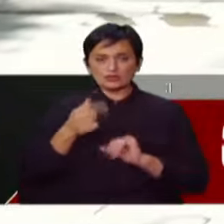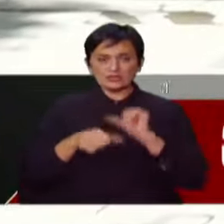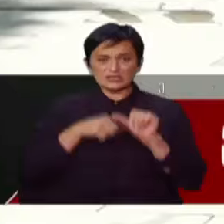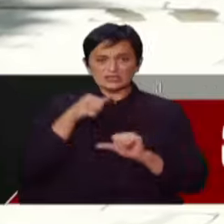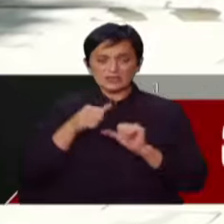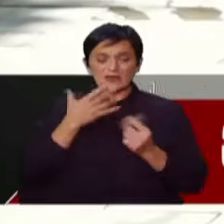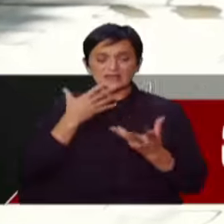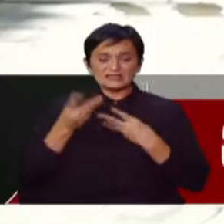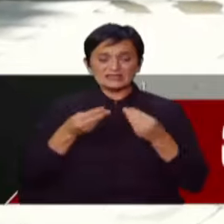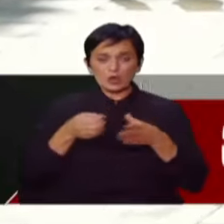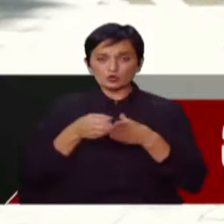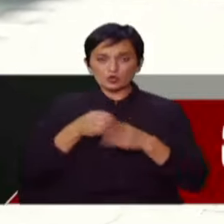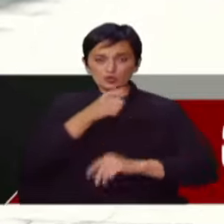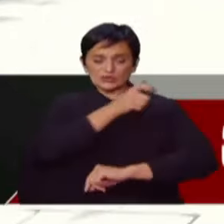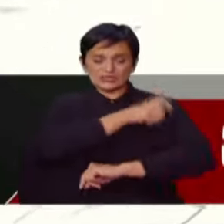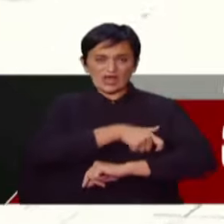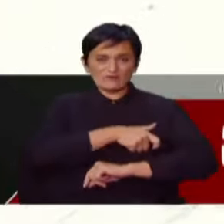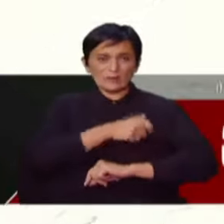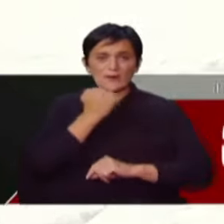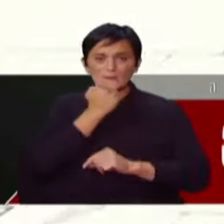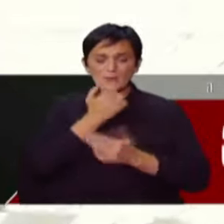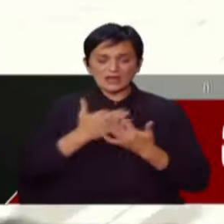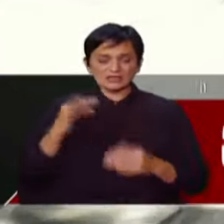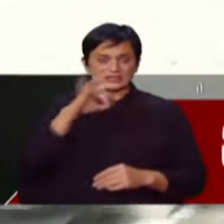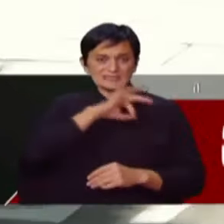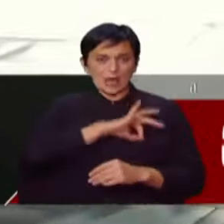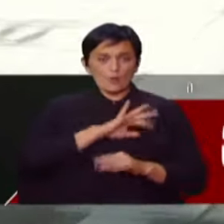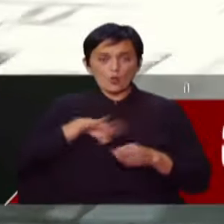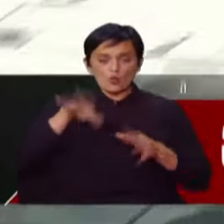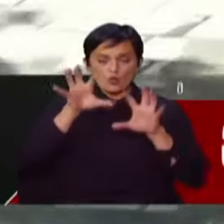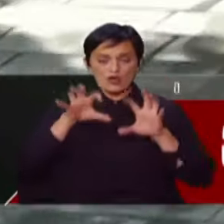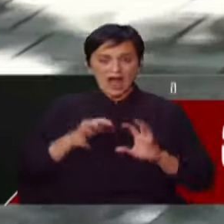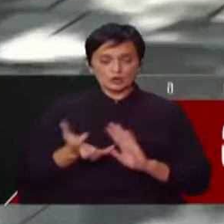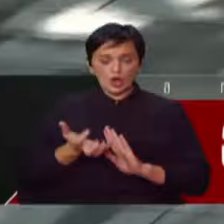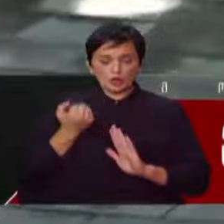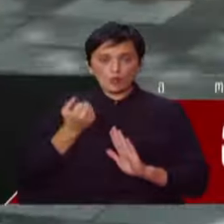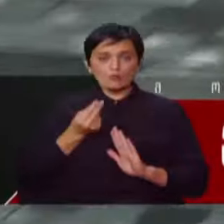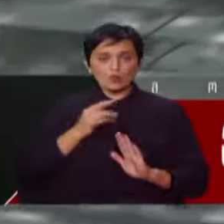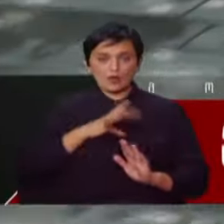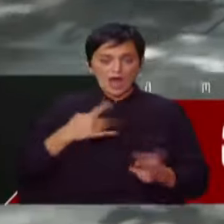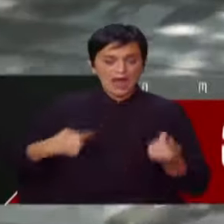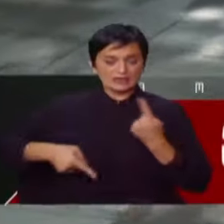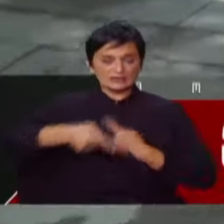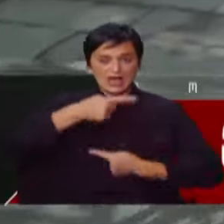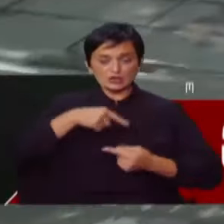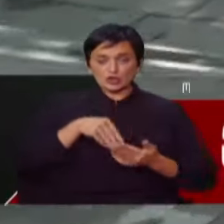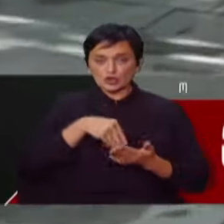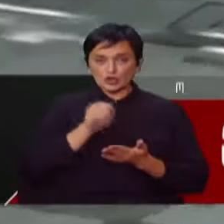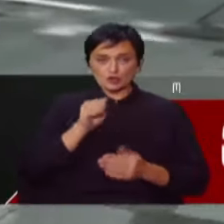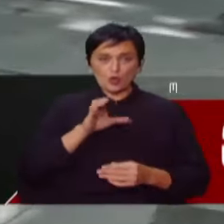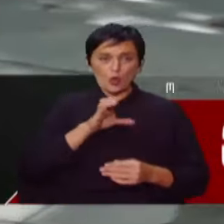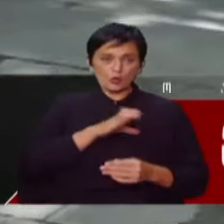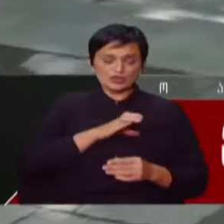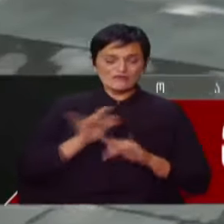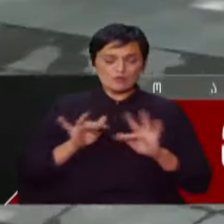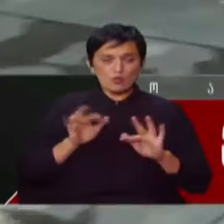2019-2021 წლებში თაღლითური ჯგუფის წევრები მატერიალურ სარგებელს უკანონოდ იღებდნენ და ფულს ათეთრებდნენ. ყიდულობდნენ